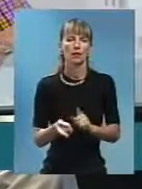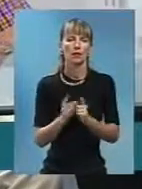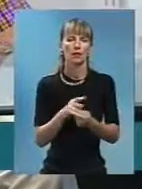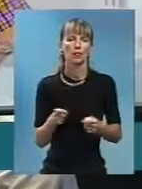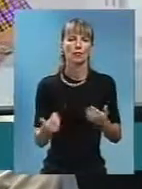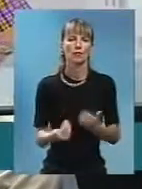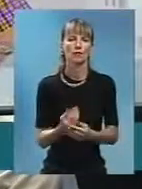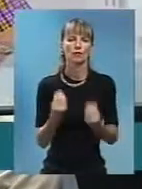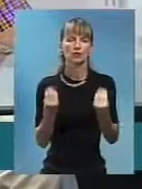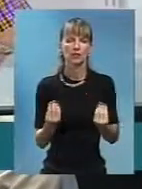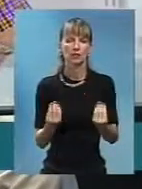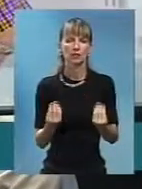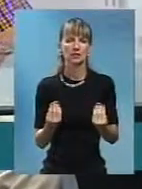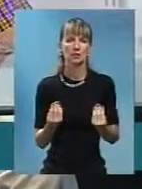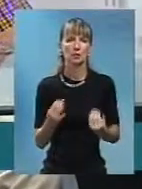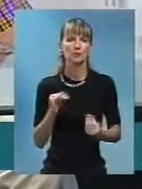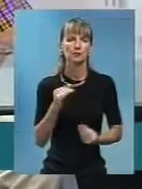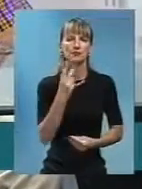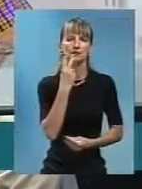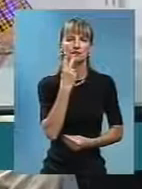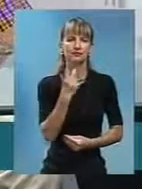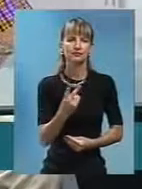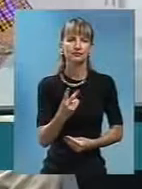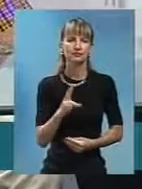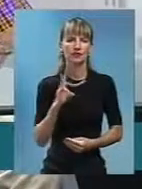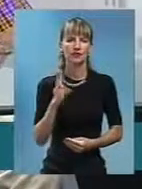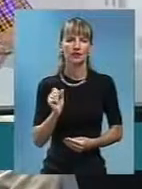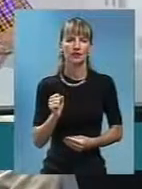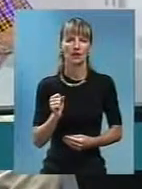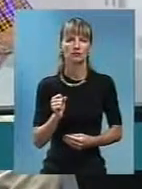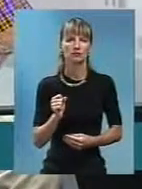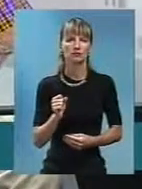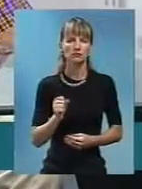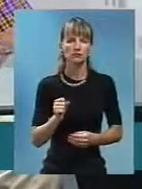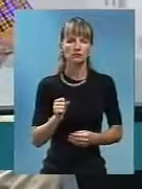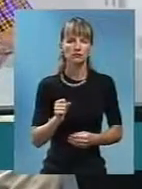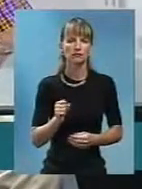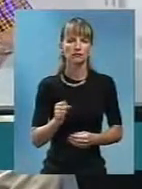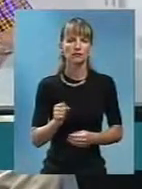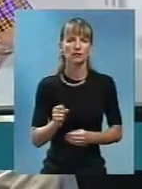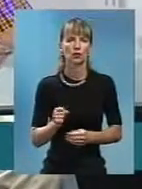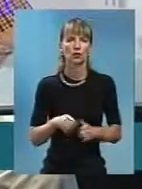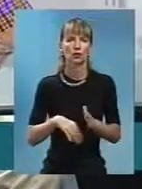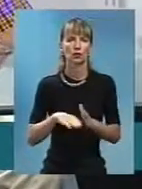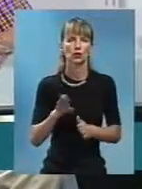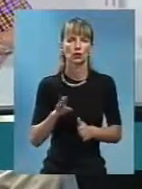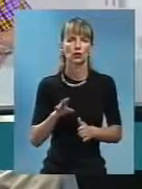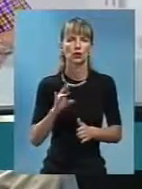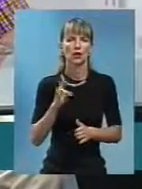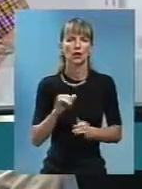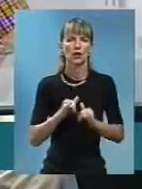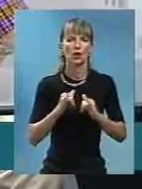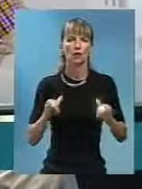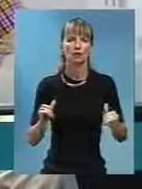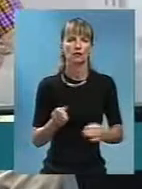якість. І дивлячись на прогрес тризуба, на його розвиток,